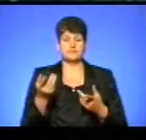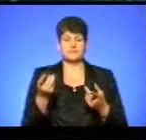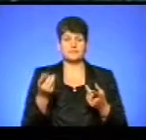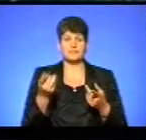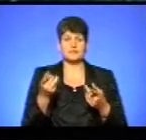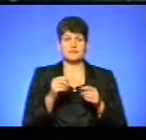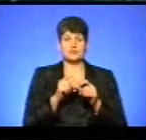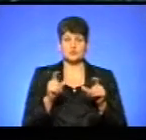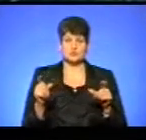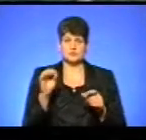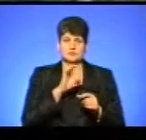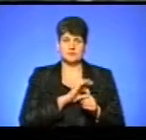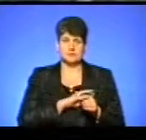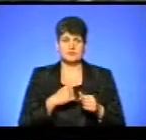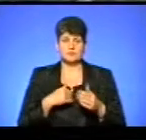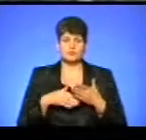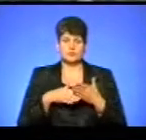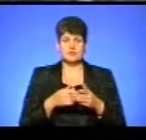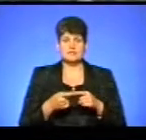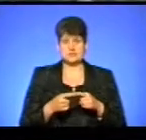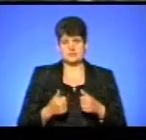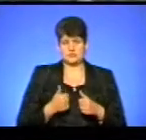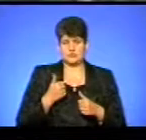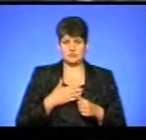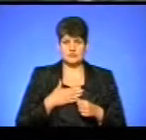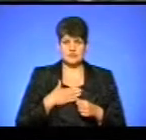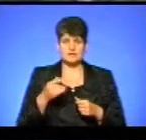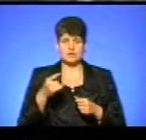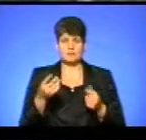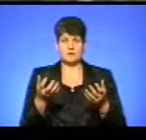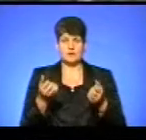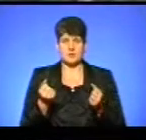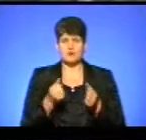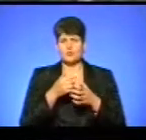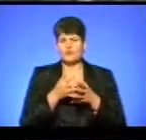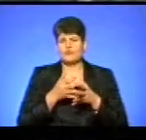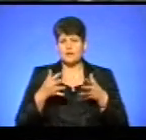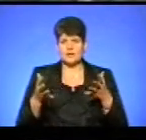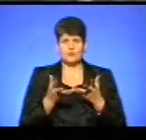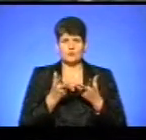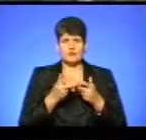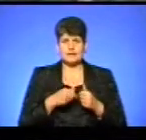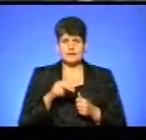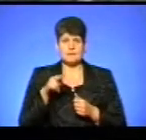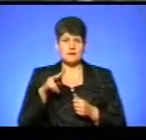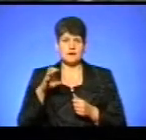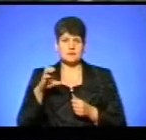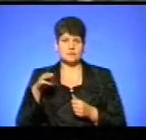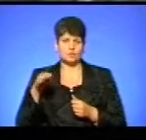шкіл, вони дуже нам цьому сприяють. Це дуже почесно для нас, для міста Тернополя, приймати таку кількість пластунів. Будуть учасники